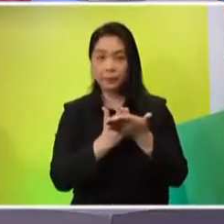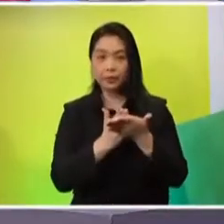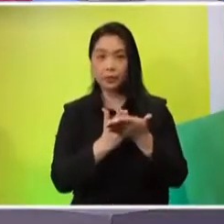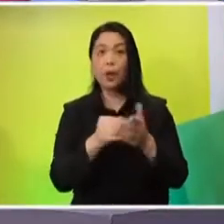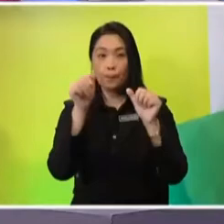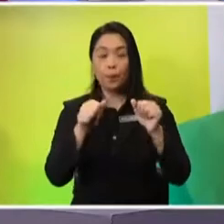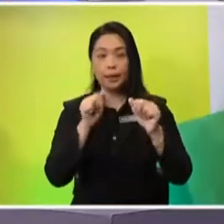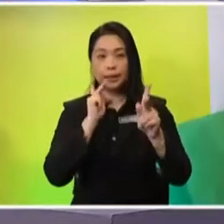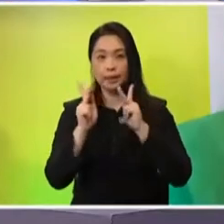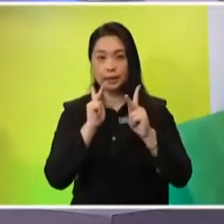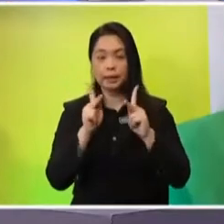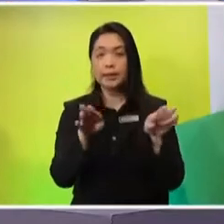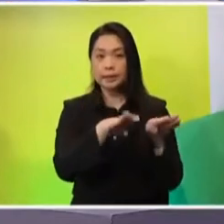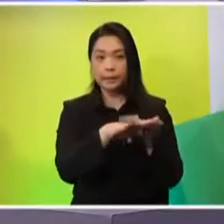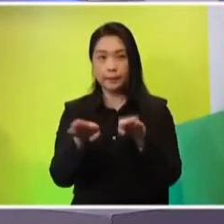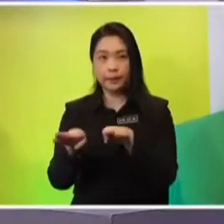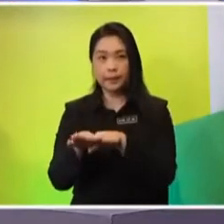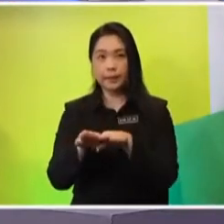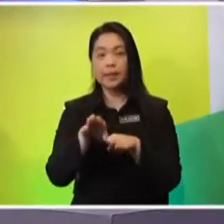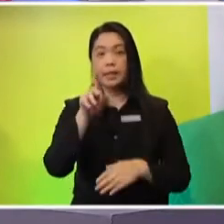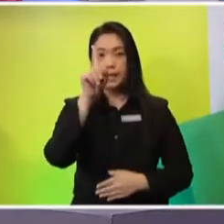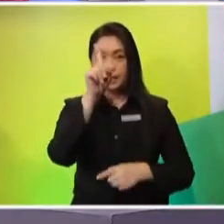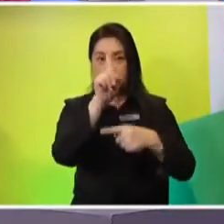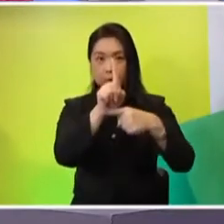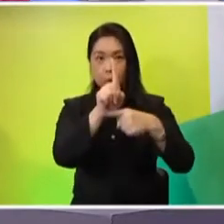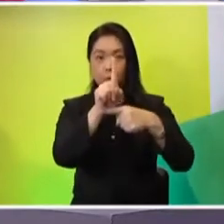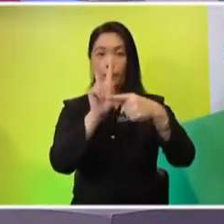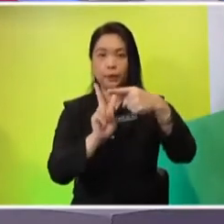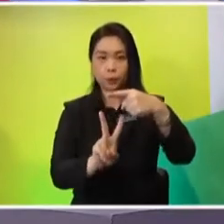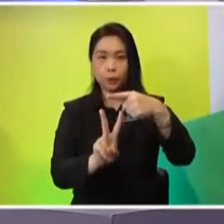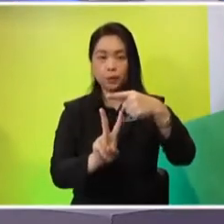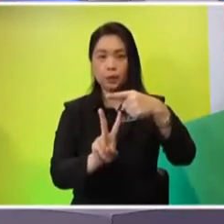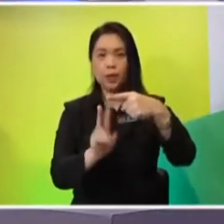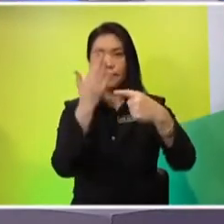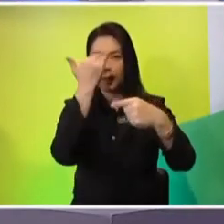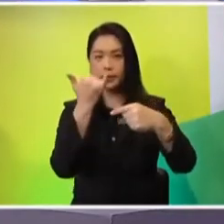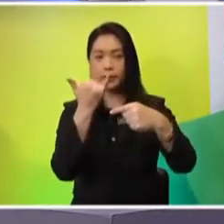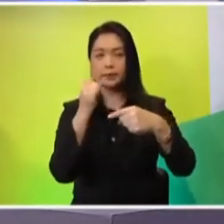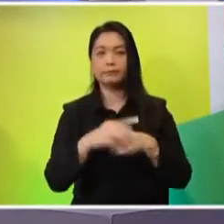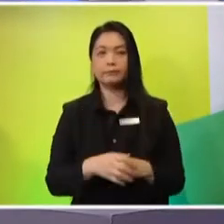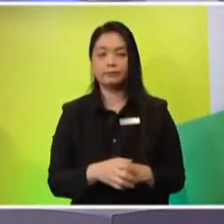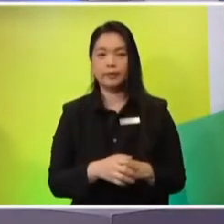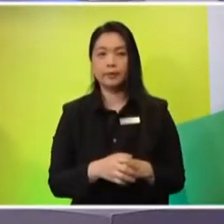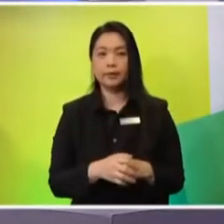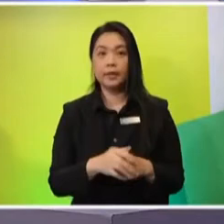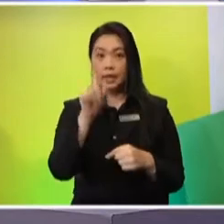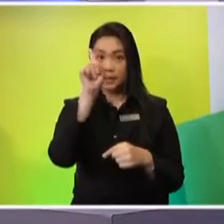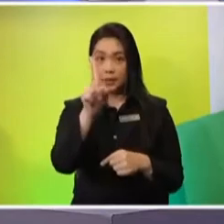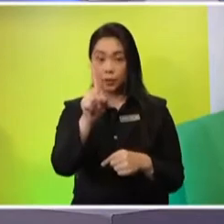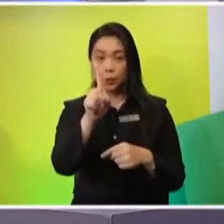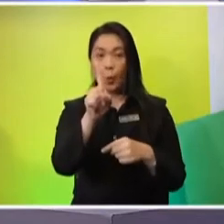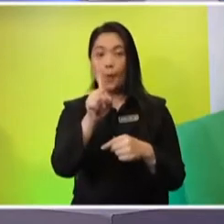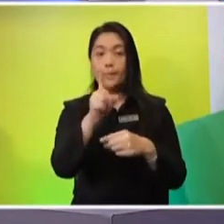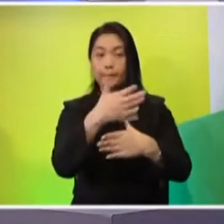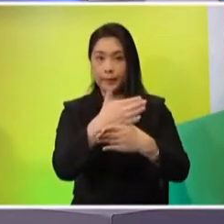boleh katakan sebagai 1/2. Kenapa 1/2? Satu bahagian cikgu bagi